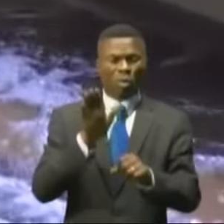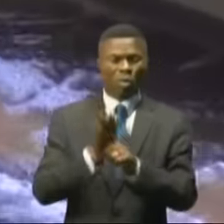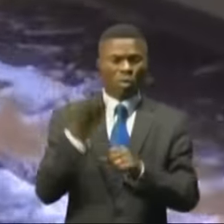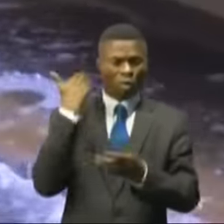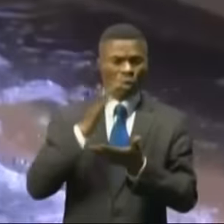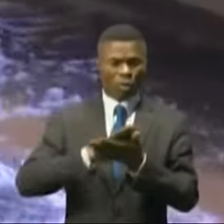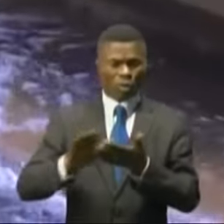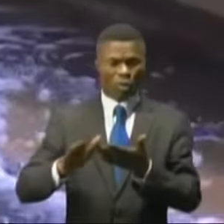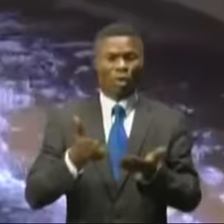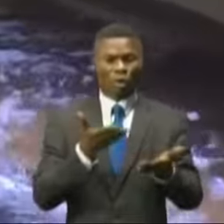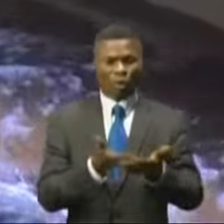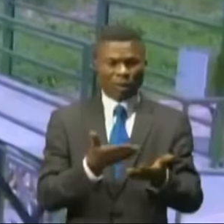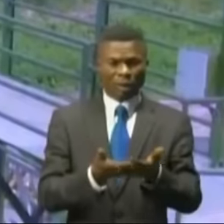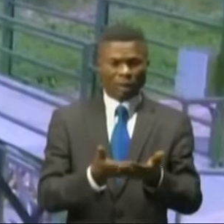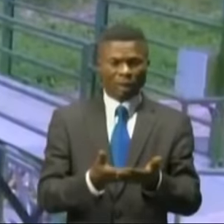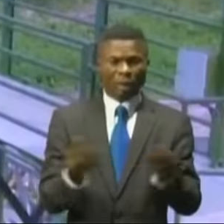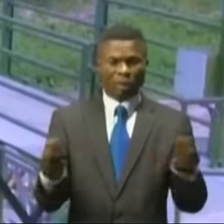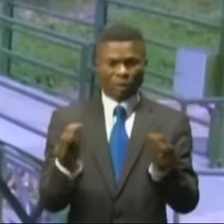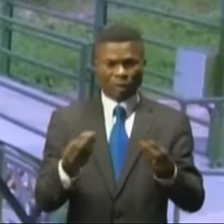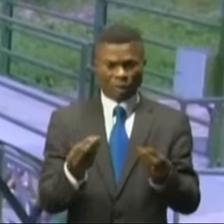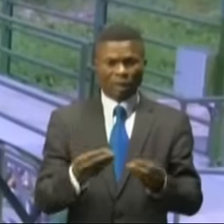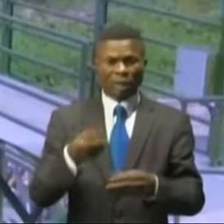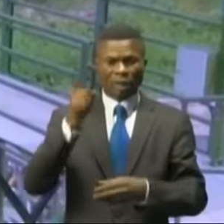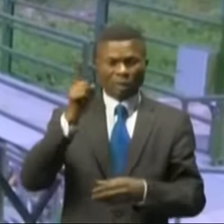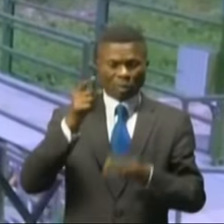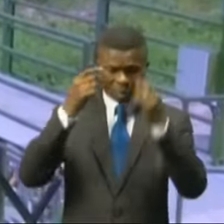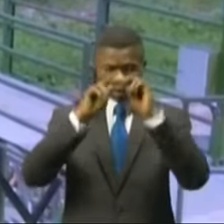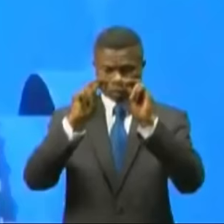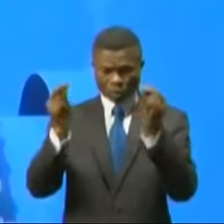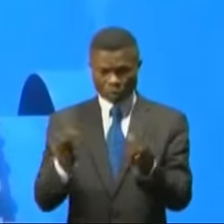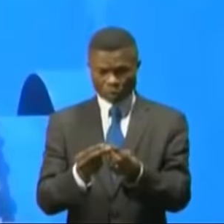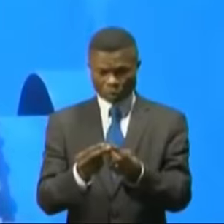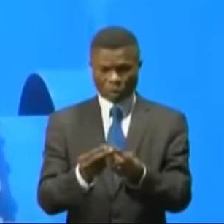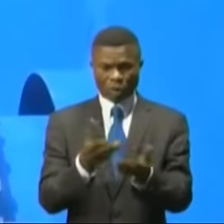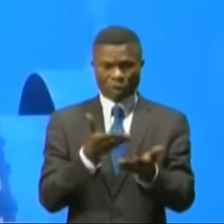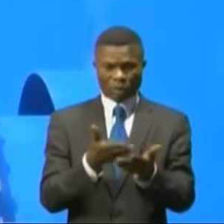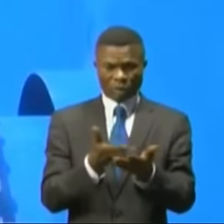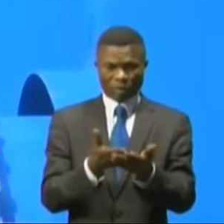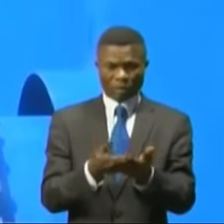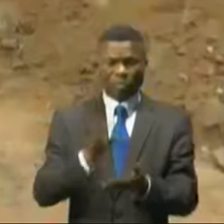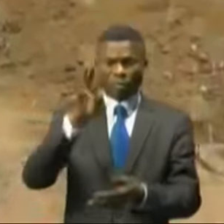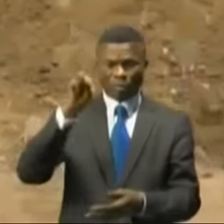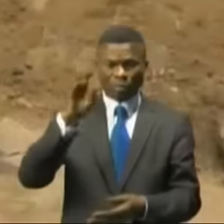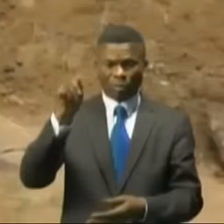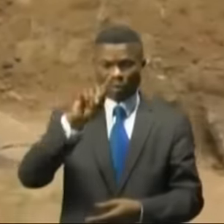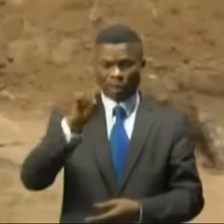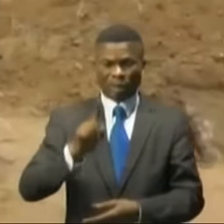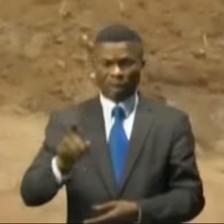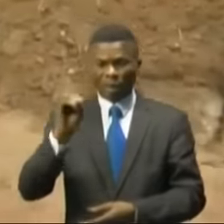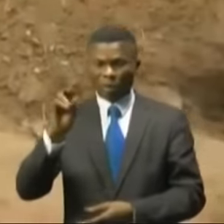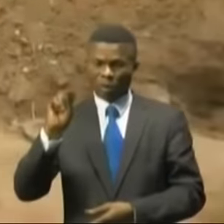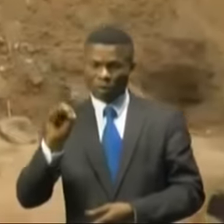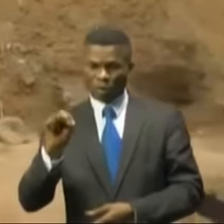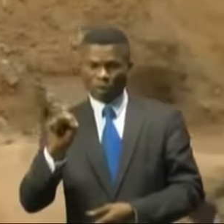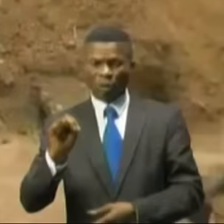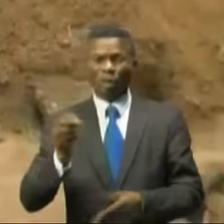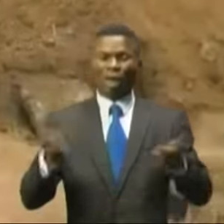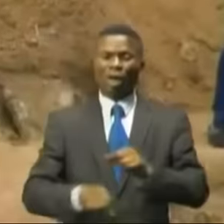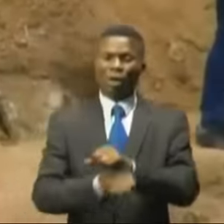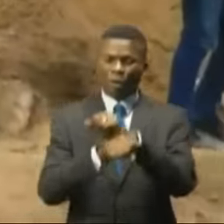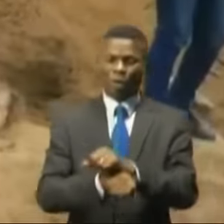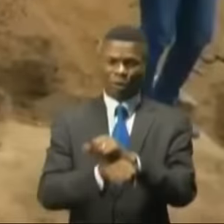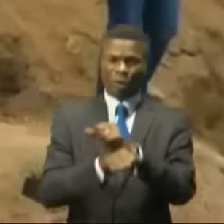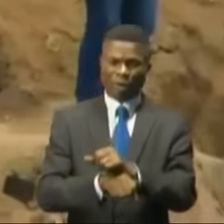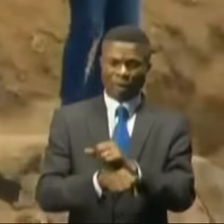en abondance produite par les premiers modules de l'usine de traitement d'eau de Binzaozone. Fidèle à ses habitudes,